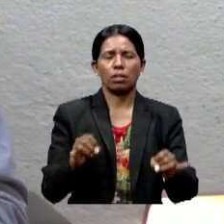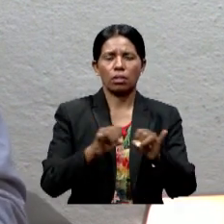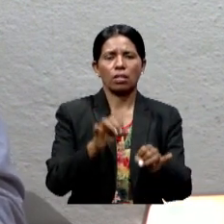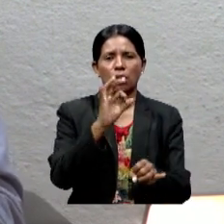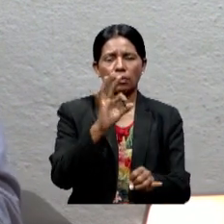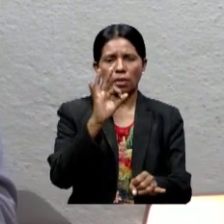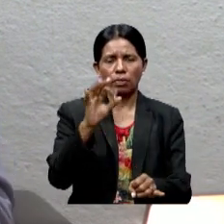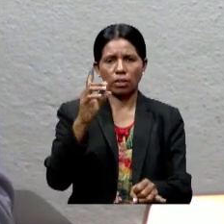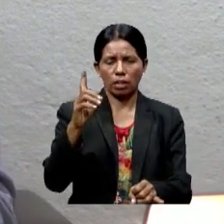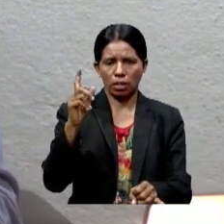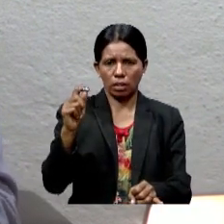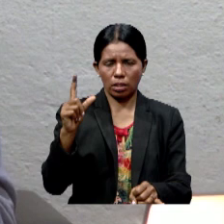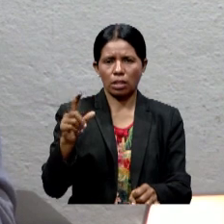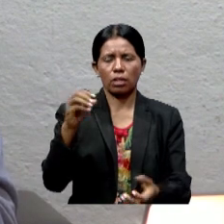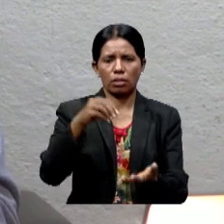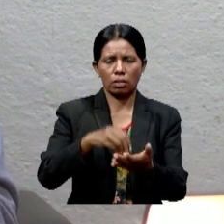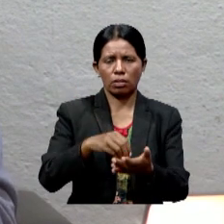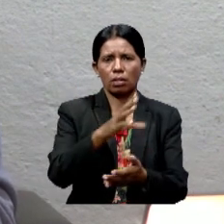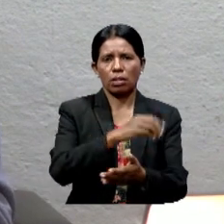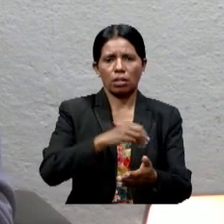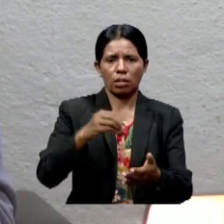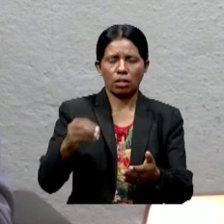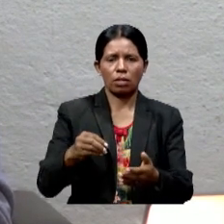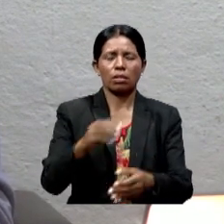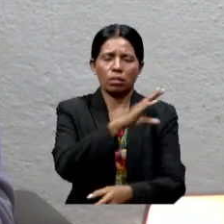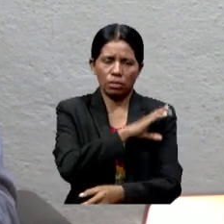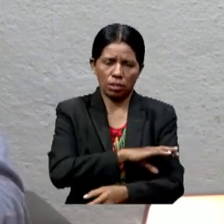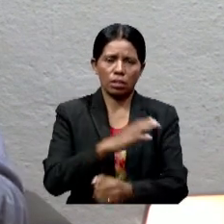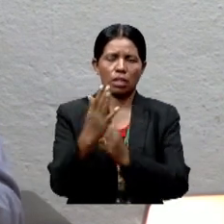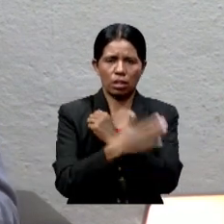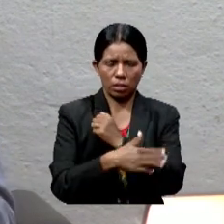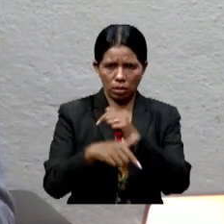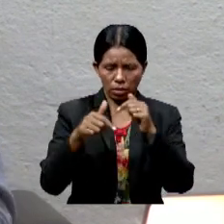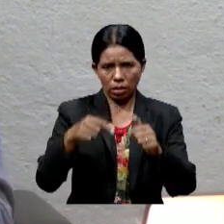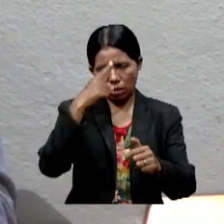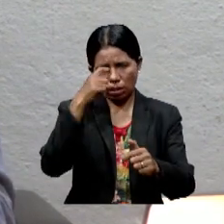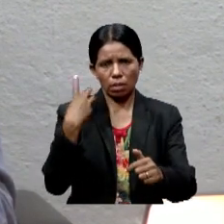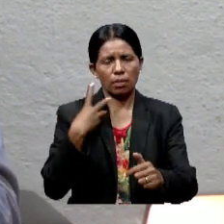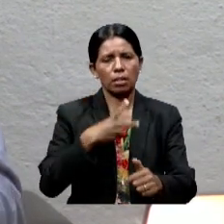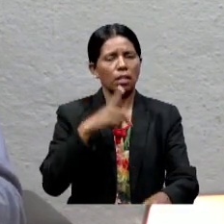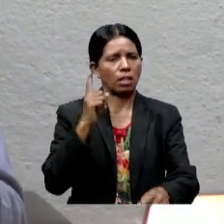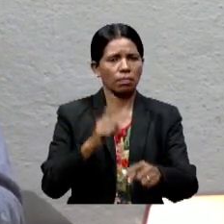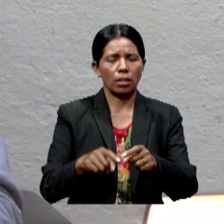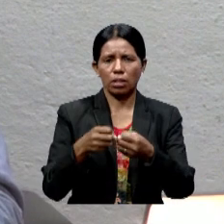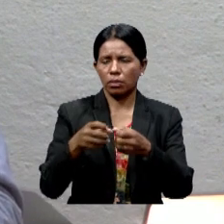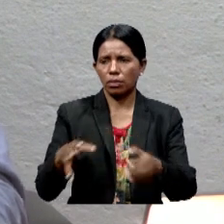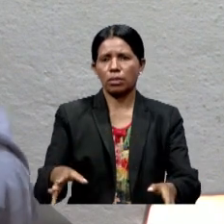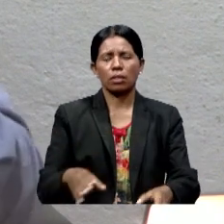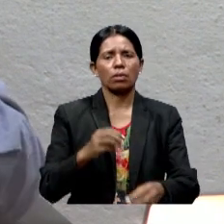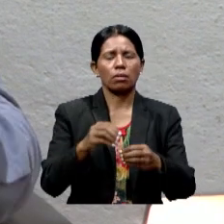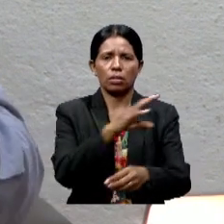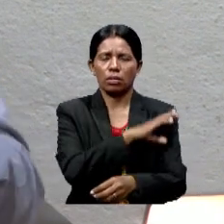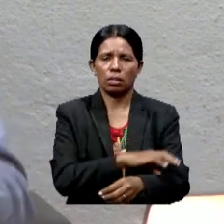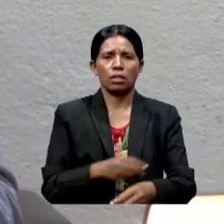FFDTL atu garanti situasaun siguransa railaran tamba ita labele husi situasaun siguransa nene ita